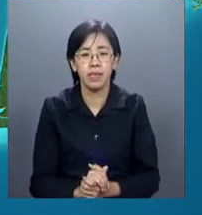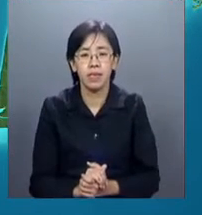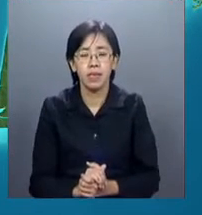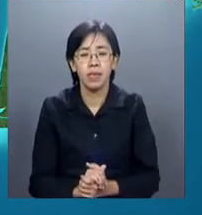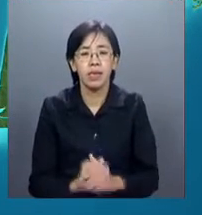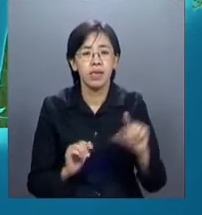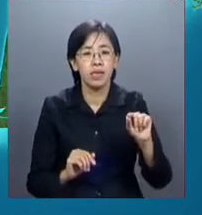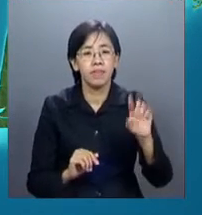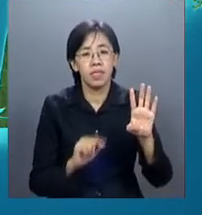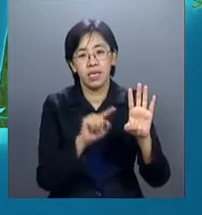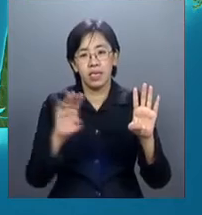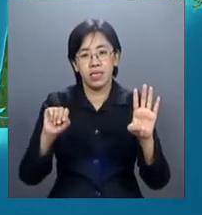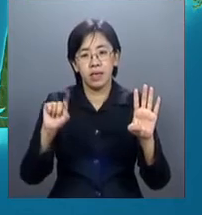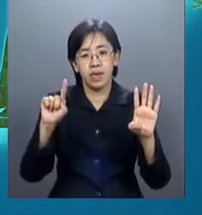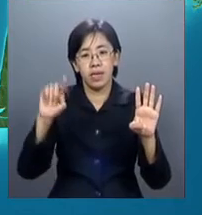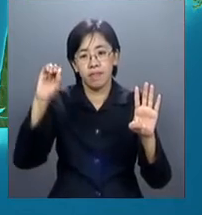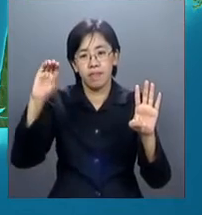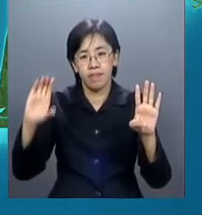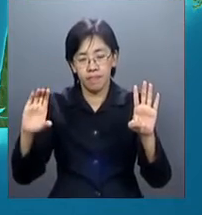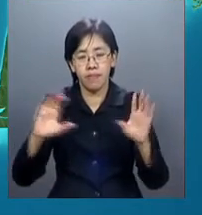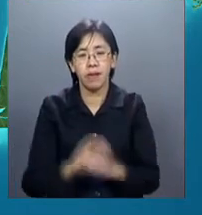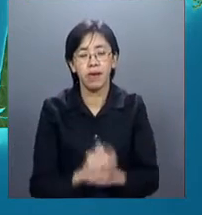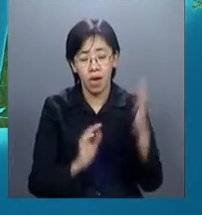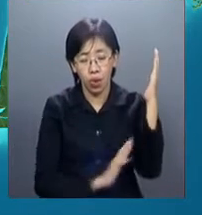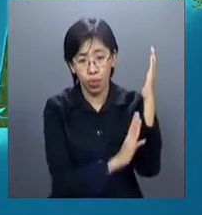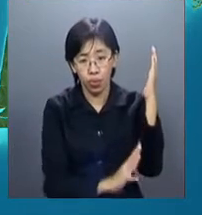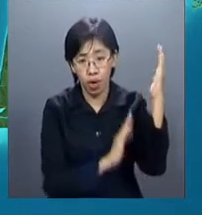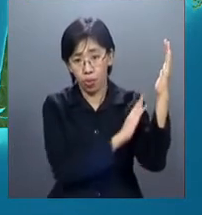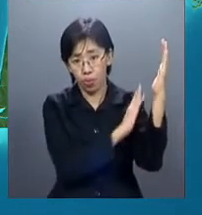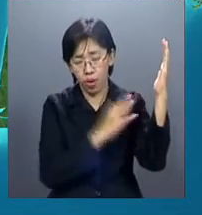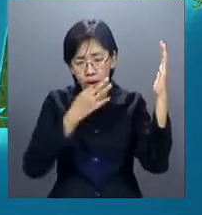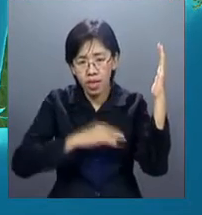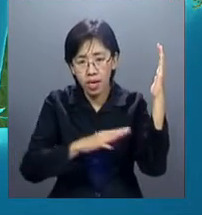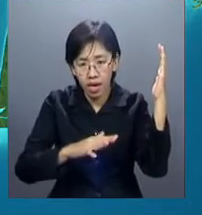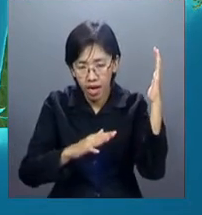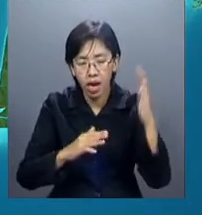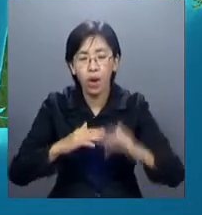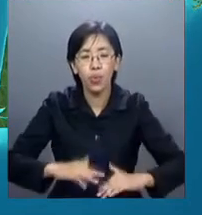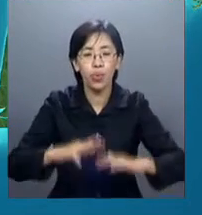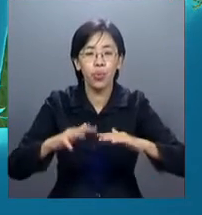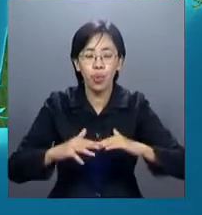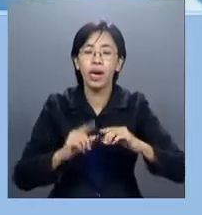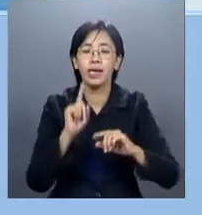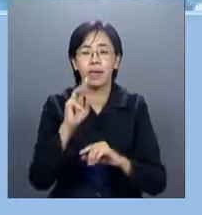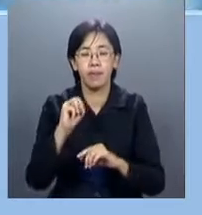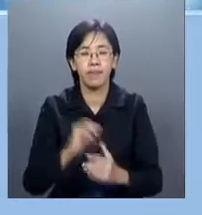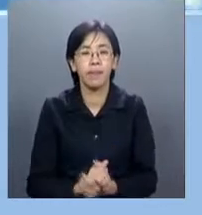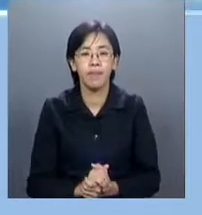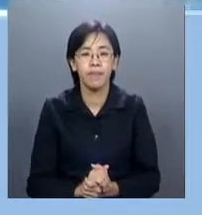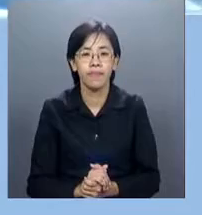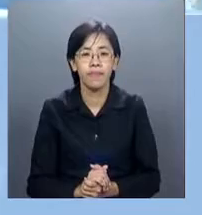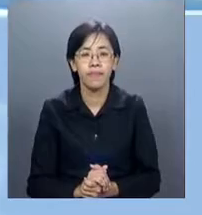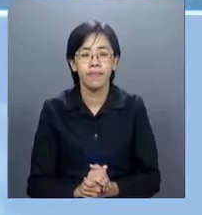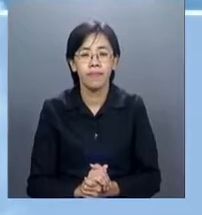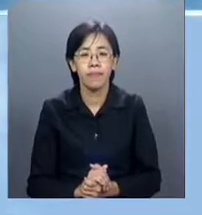ว่าง 24-41 องศาเซลเซียสอ่าวไทยและอันดามันทะเลมีคลื่นสูงประมาณ1เมตร ทิ้งท้ายเราจะมาตรว